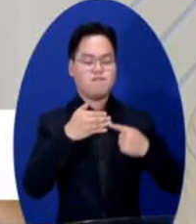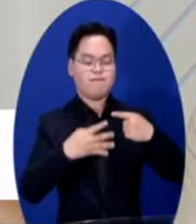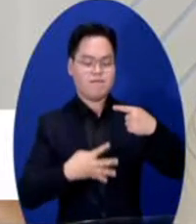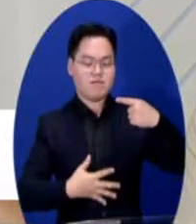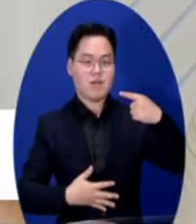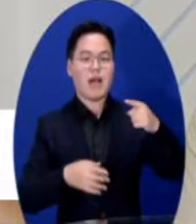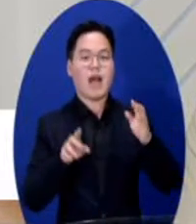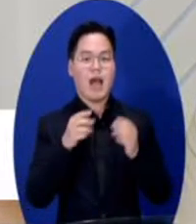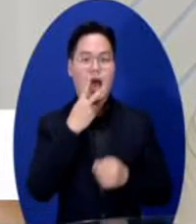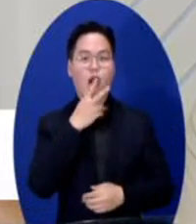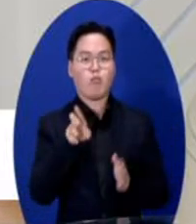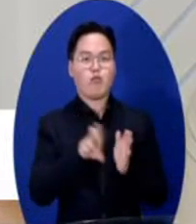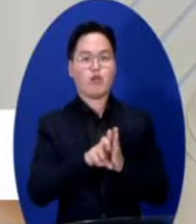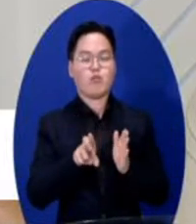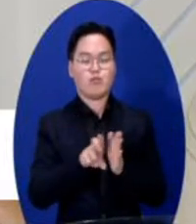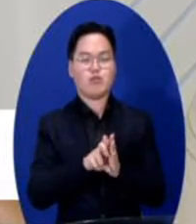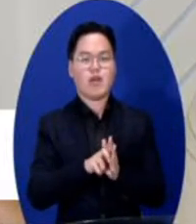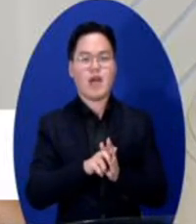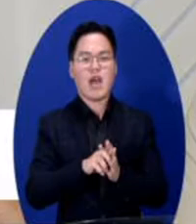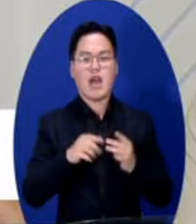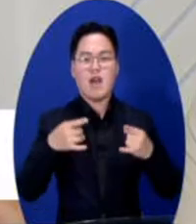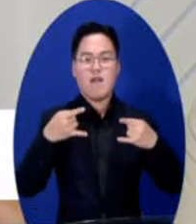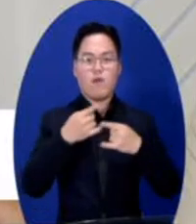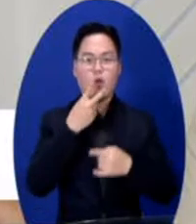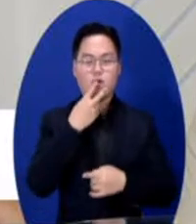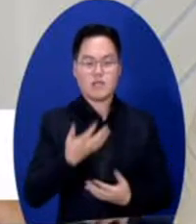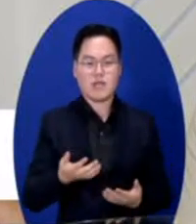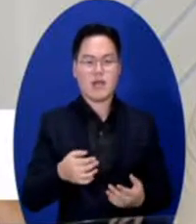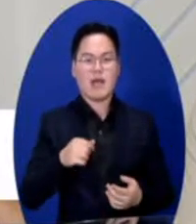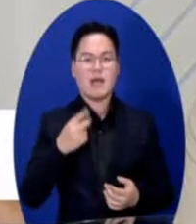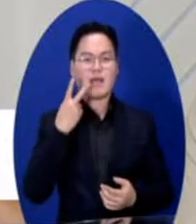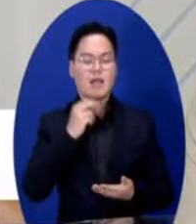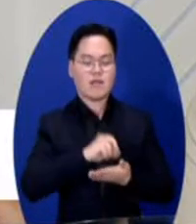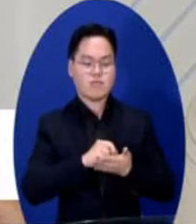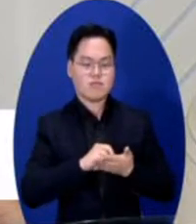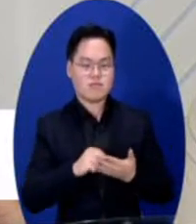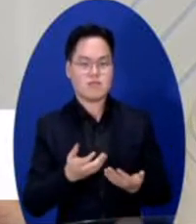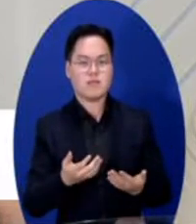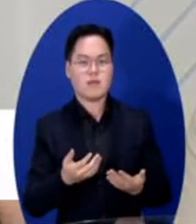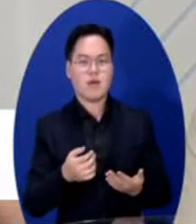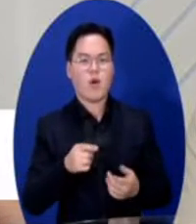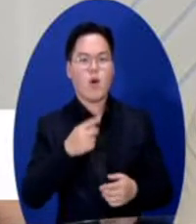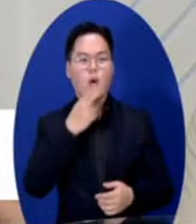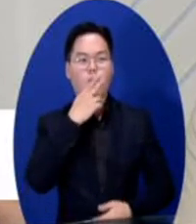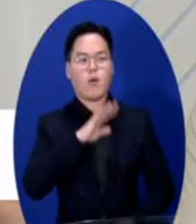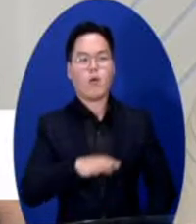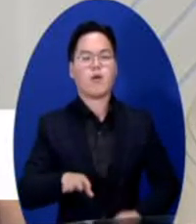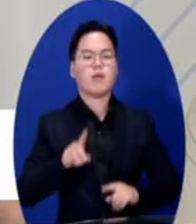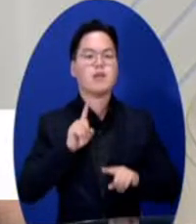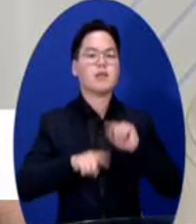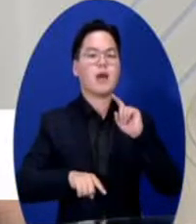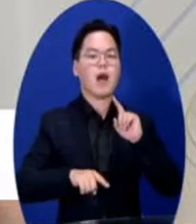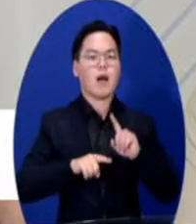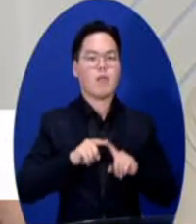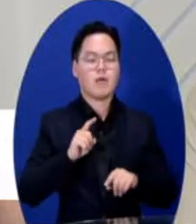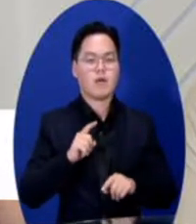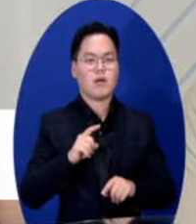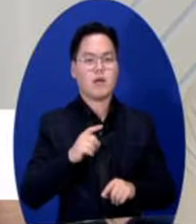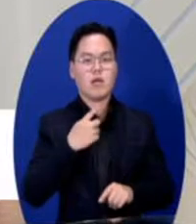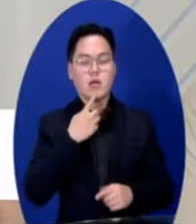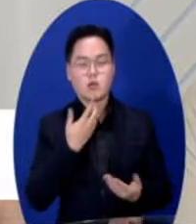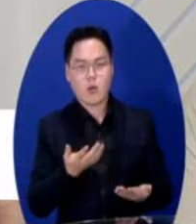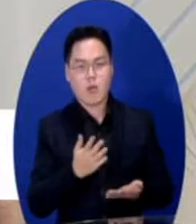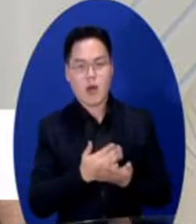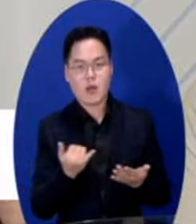чухал шүү дээ. Тэрнээс телевиз хичээл үзчихээ дараас нь хяналтуудын дараа механикаар явдаг хүүхд ямар одоо нөхцөл байдалд үзэж